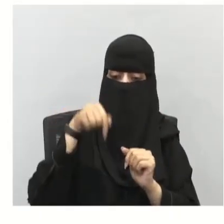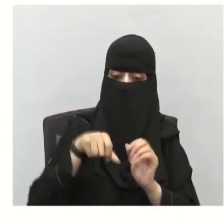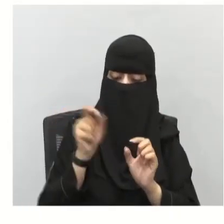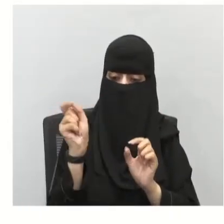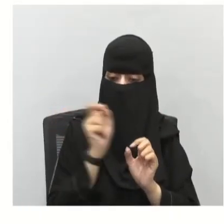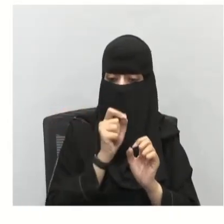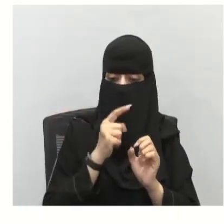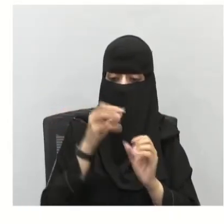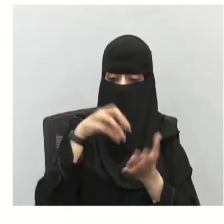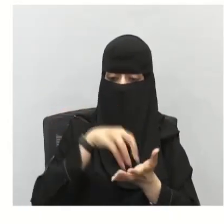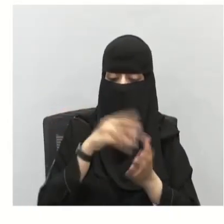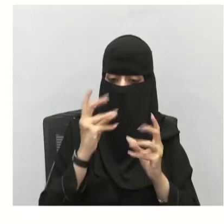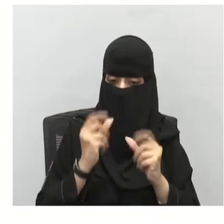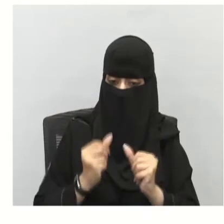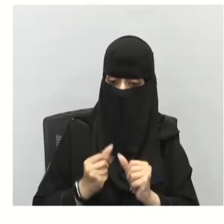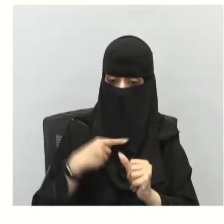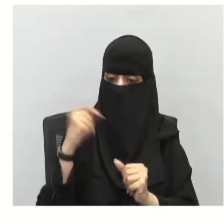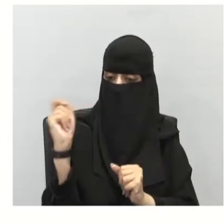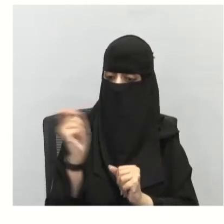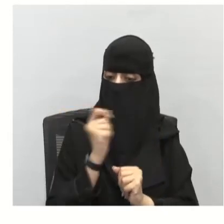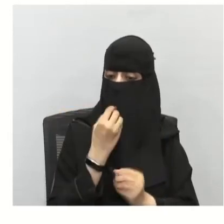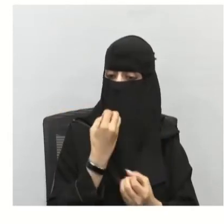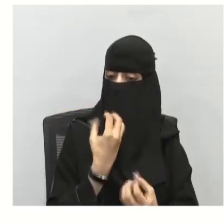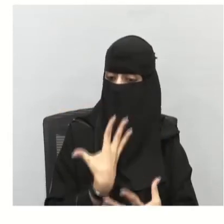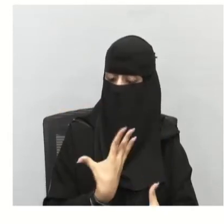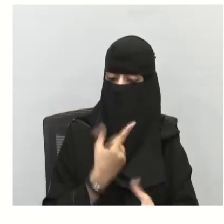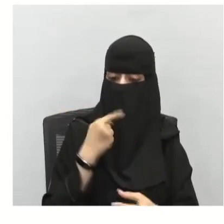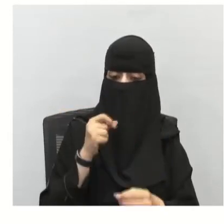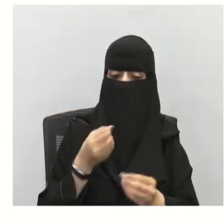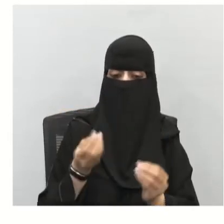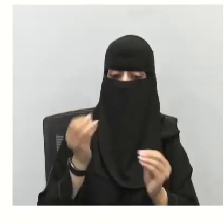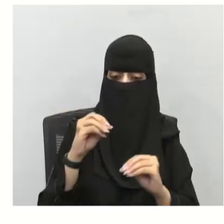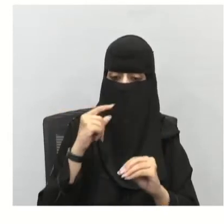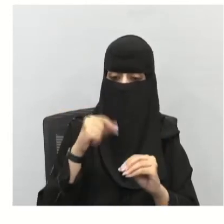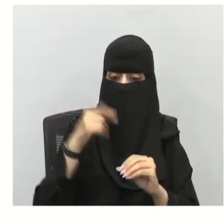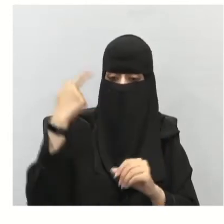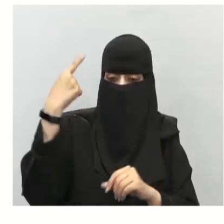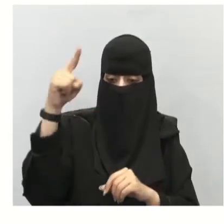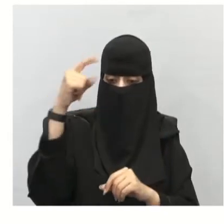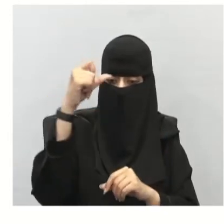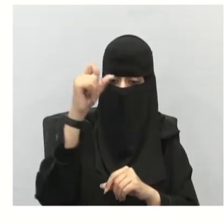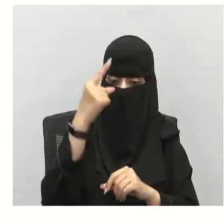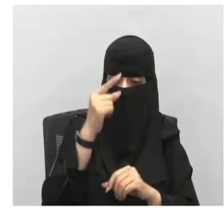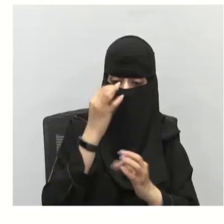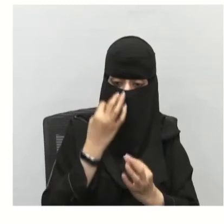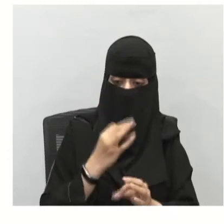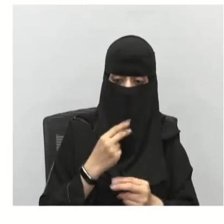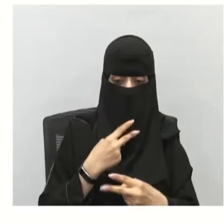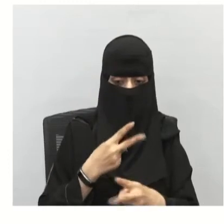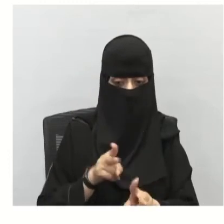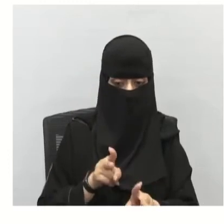مكانها المناسب، أكتبها بخط جميل، أيضا نكتب الكلمات مضبوطة بالشكل،